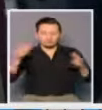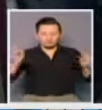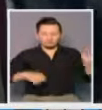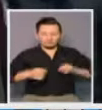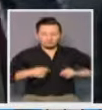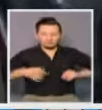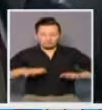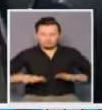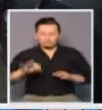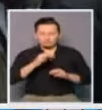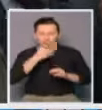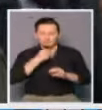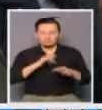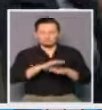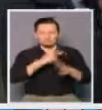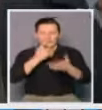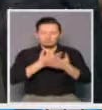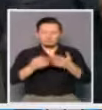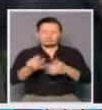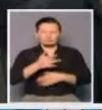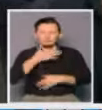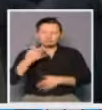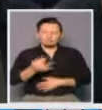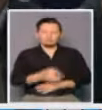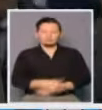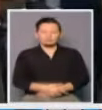что наше искусство пропагандируется среди многих народов.